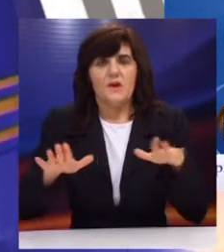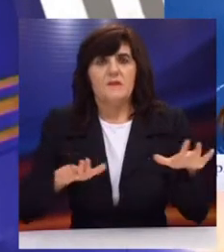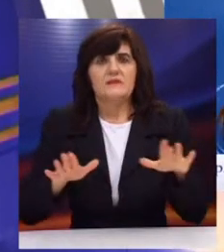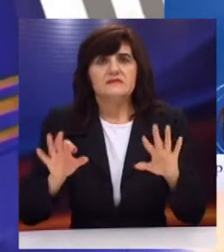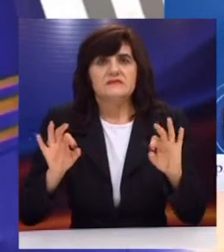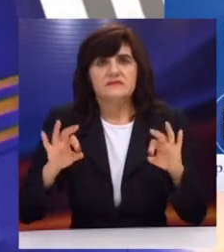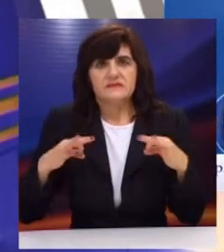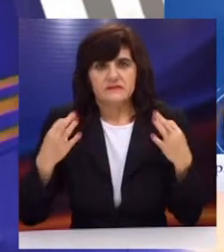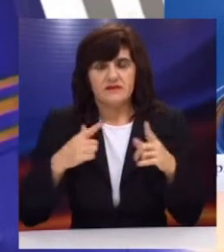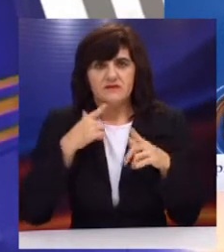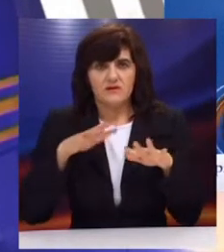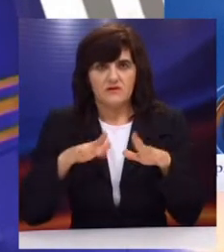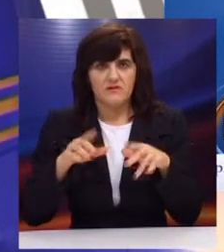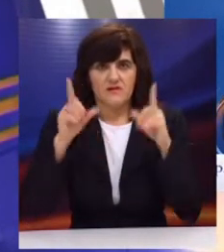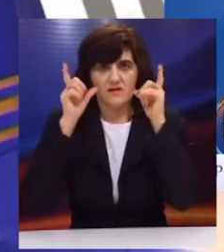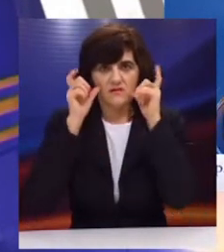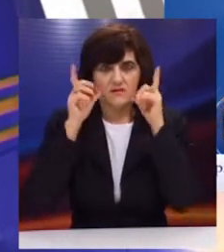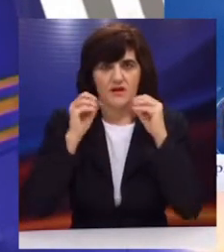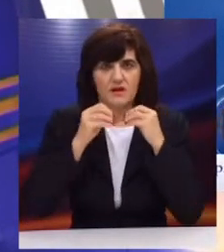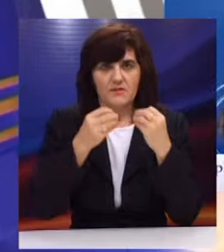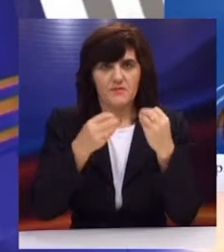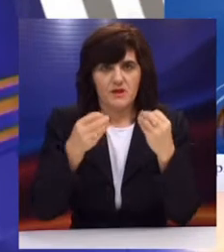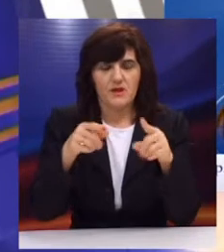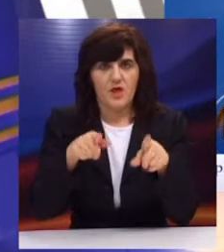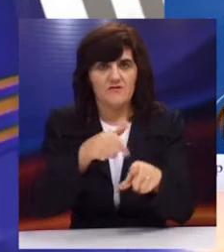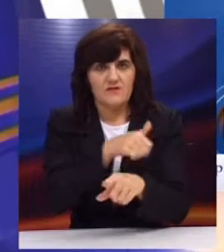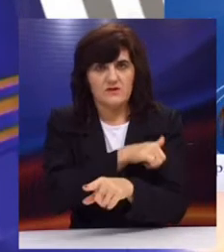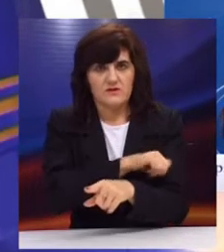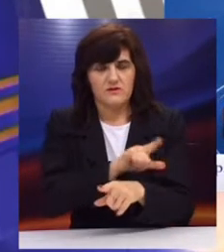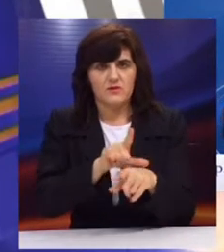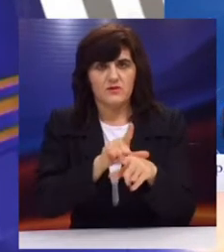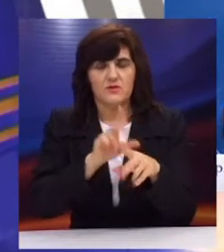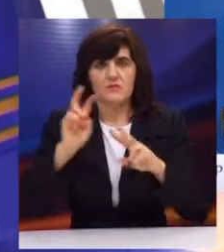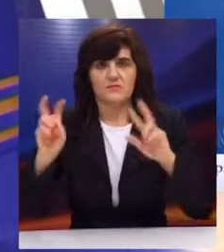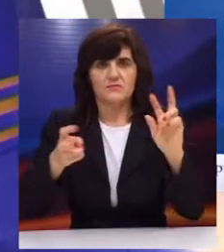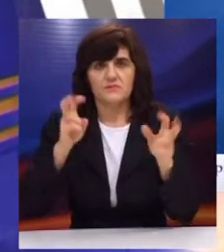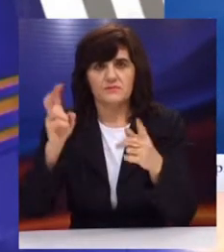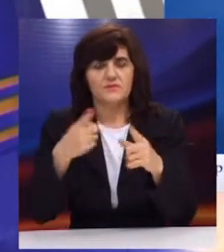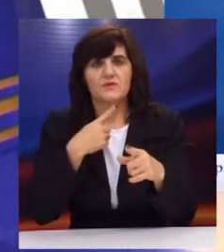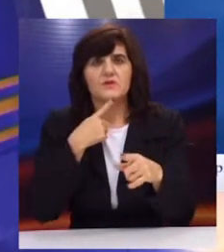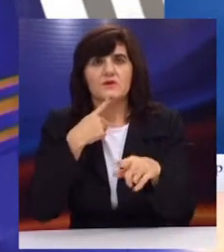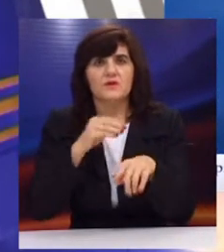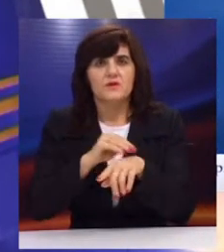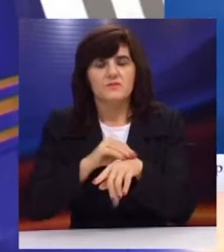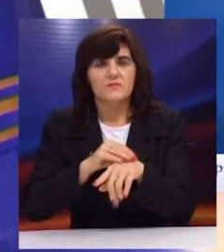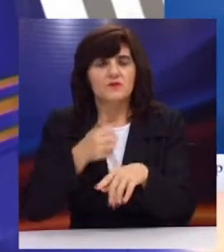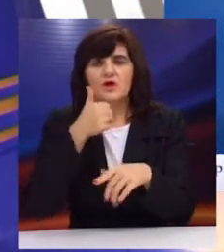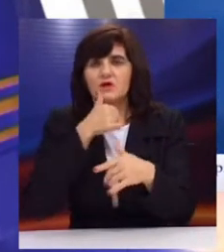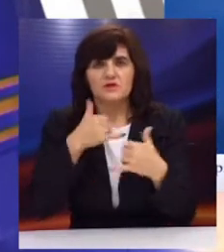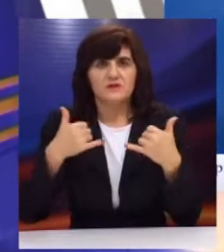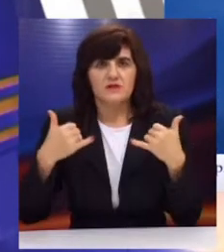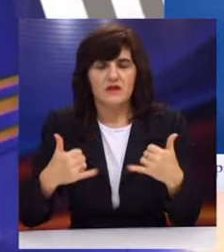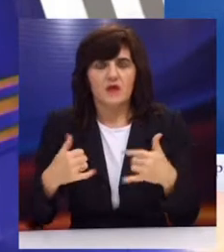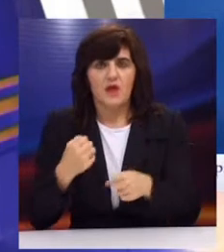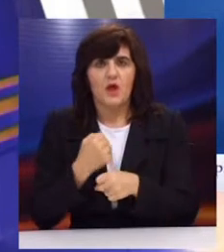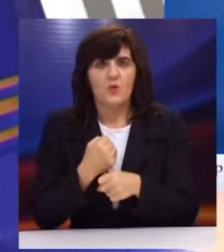Srbije i Kancelarija za screening su predložili da ove godine slogan obeležavanja oktobra meseca bude šta ćete danas uraditi